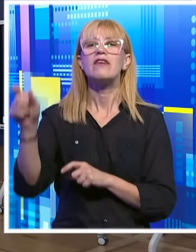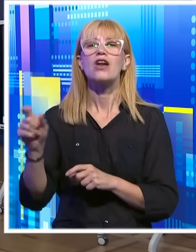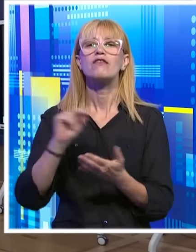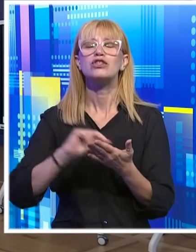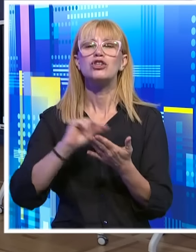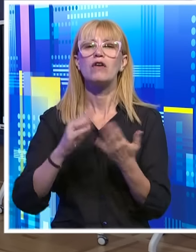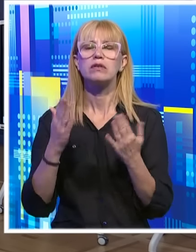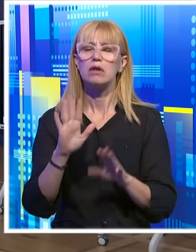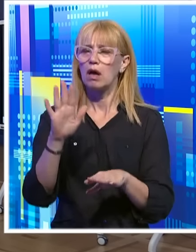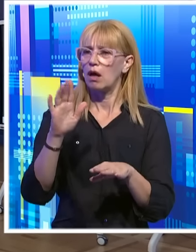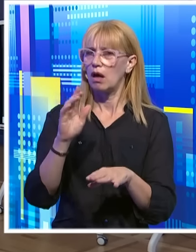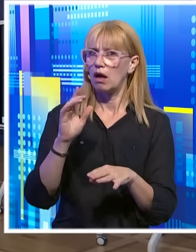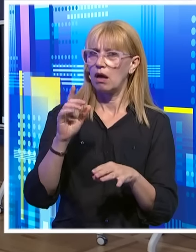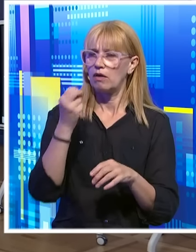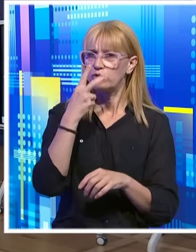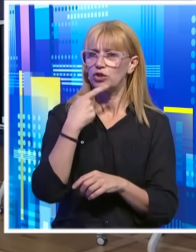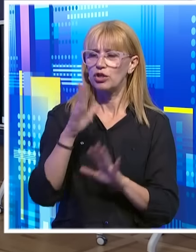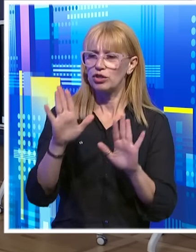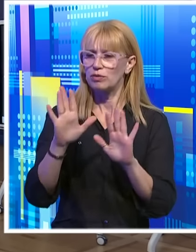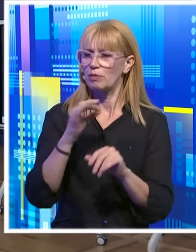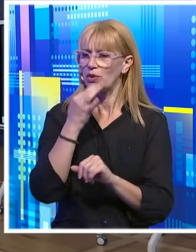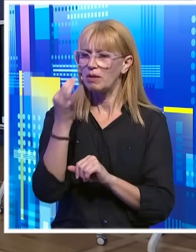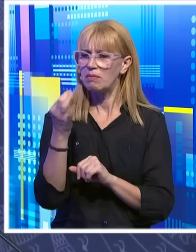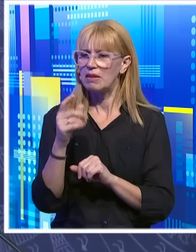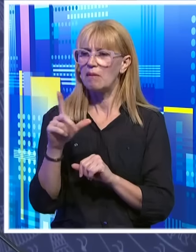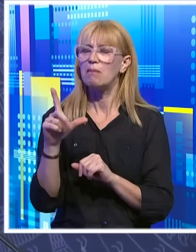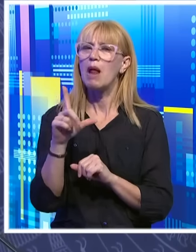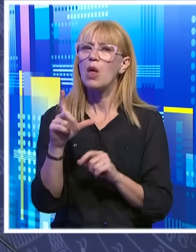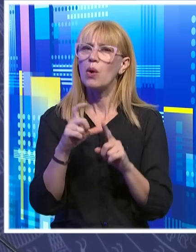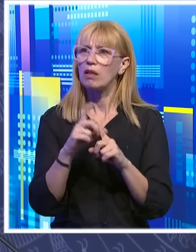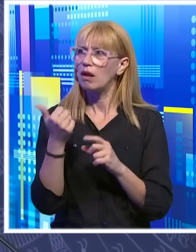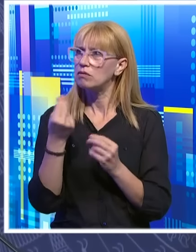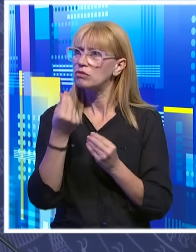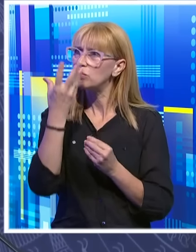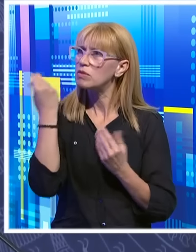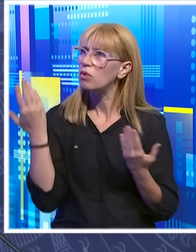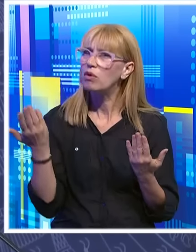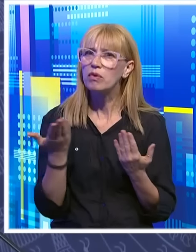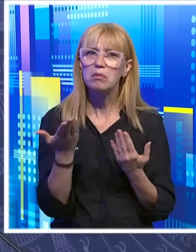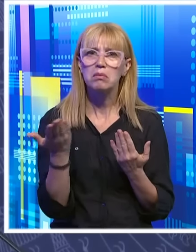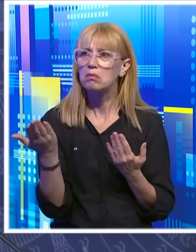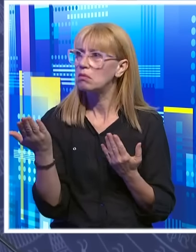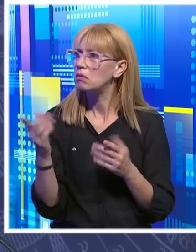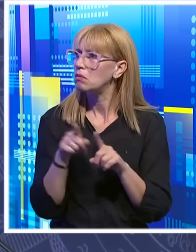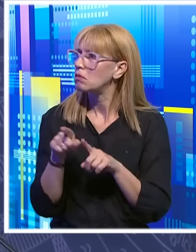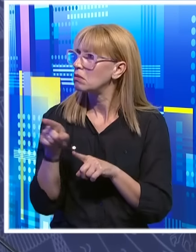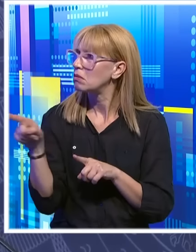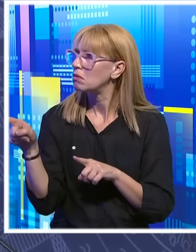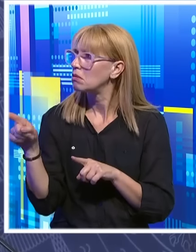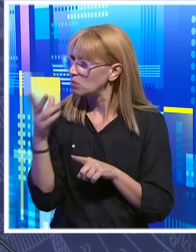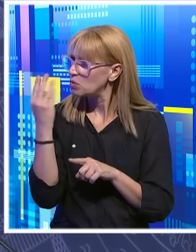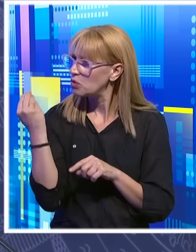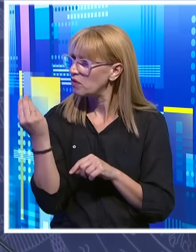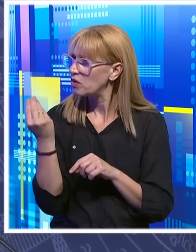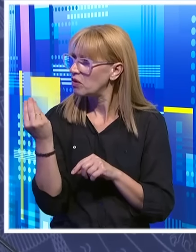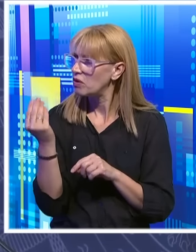da pitam, izvini, Siniša, Luka, Danilo, ja sam nešto zaboravio važno. Miloš Ivice, sam nešto zaboravio.